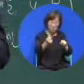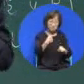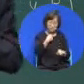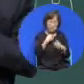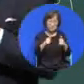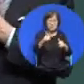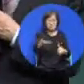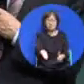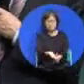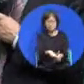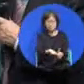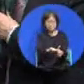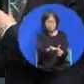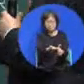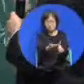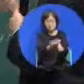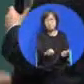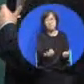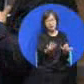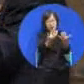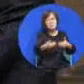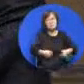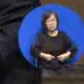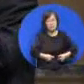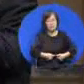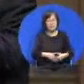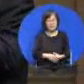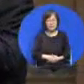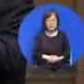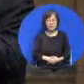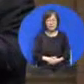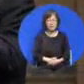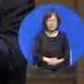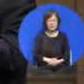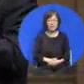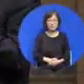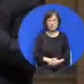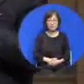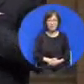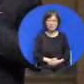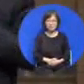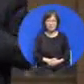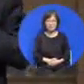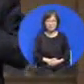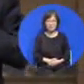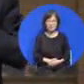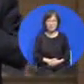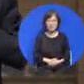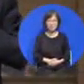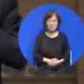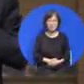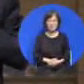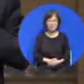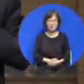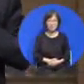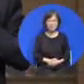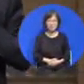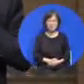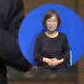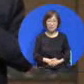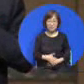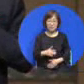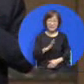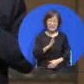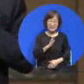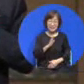Taekwondo in their countries. That's the best. 자, 이런 응답 하나 주실 거란 말이에요. So God is going to give you these answers. 이게 여러분이 진짜 응답받는